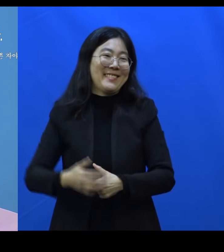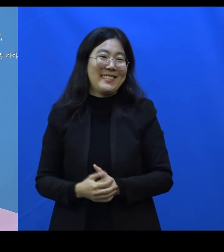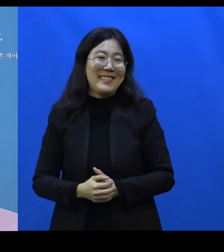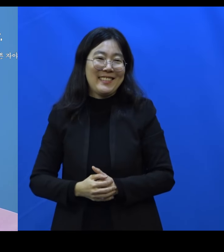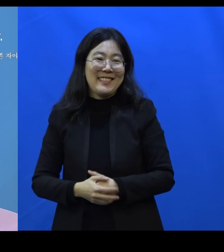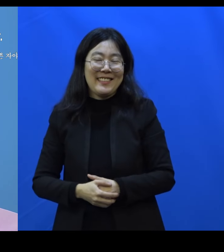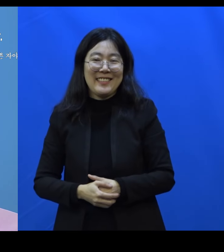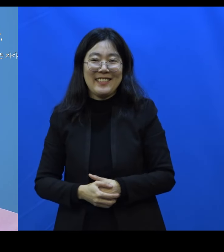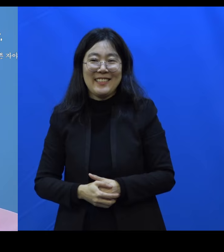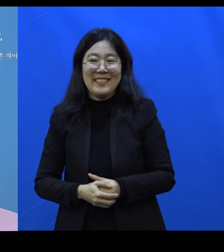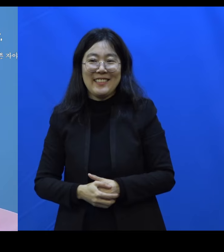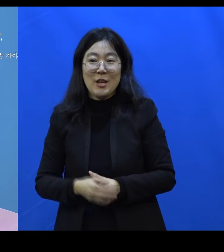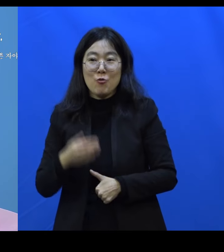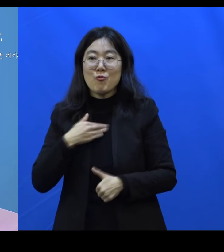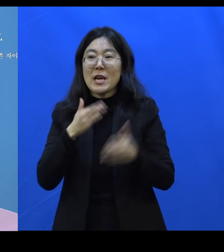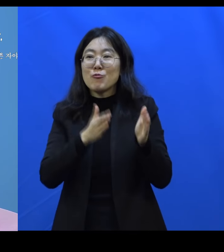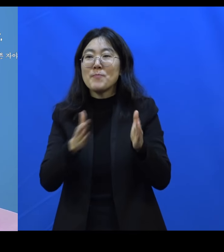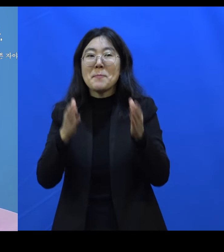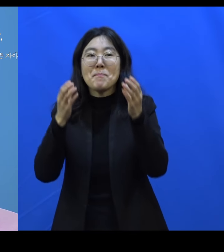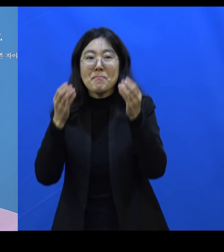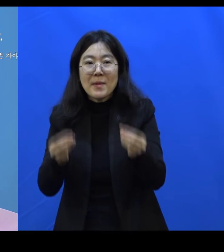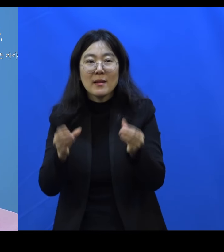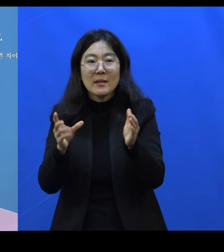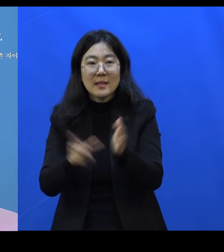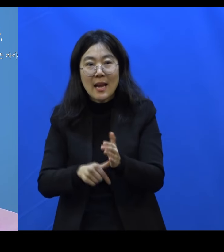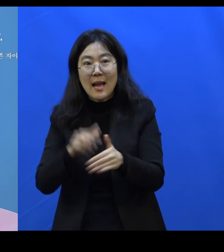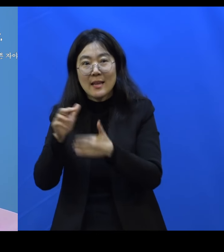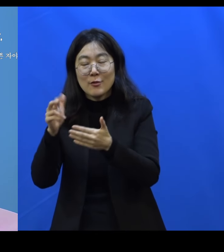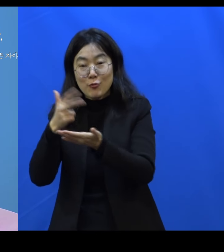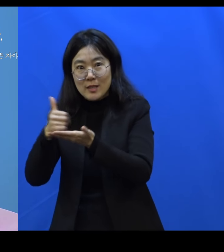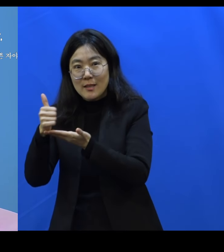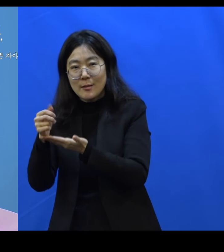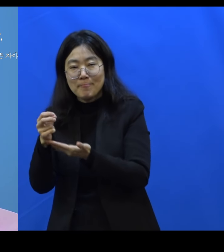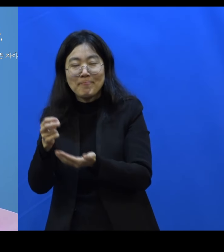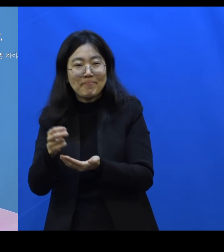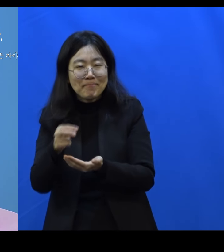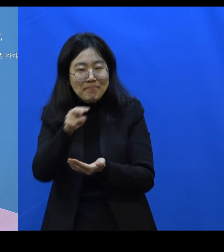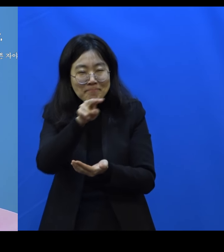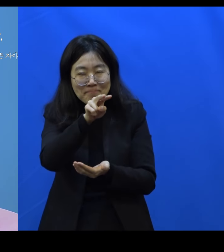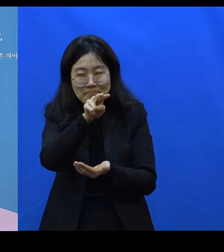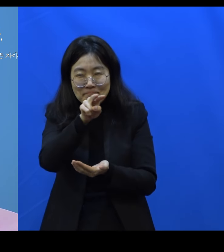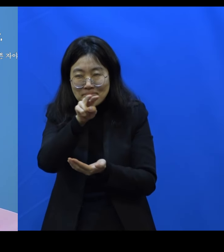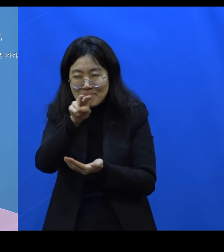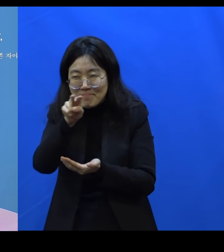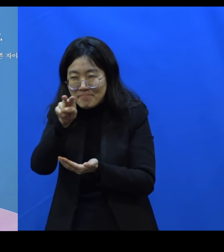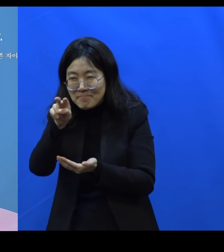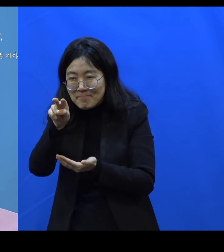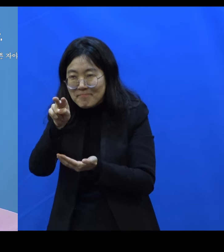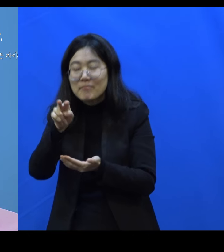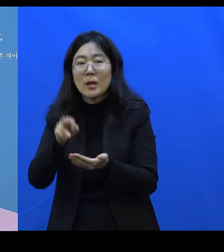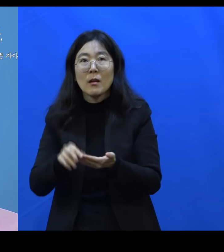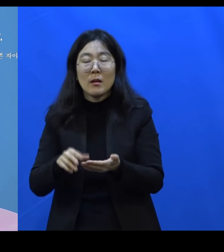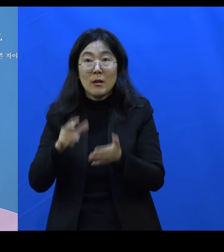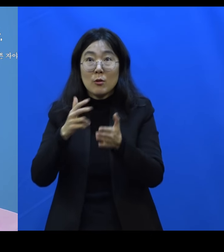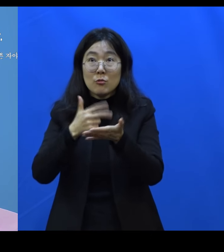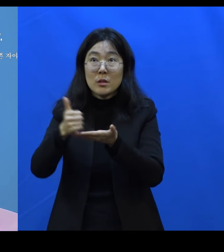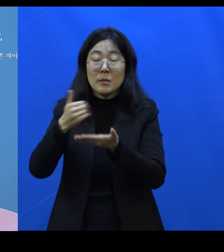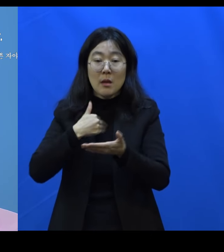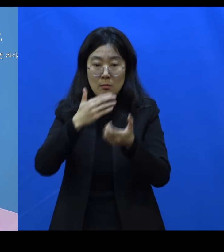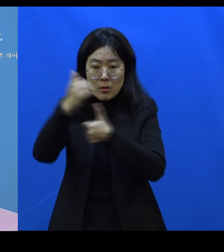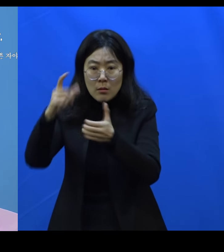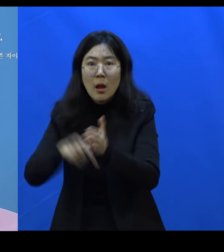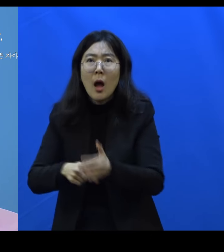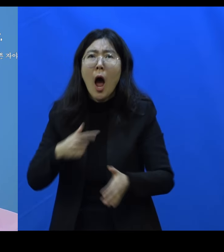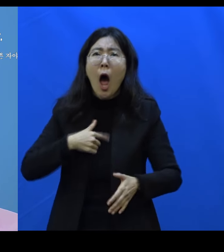우리를 부르십니다. 우리가 준비되었을 때. 준비되었을 때 부를 때 두려워할 필요는 없어요. 주님이 부르실 때는